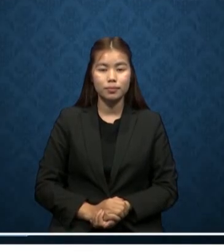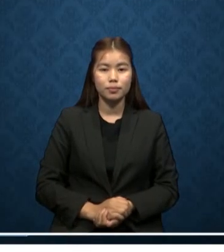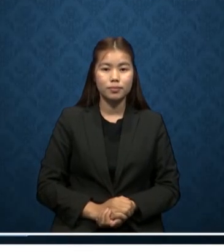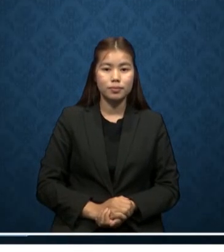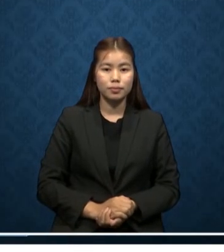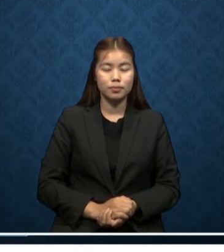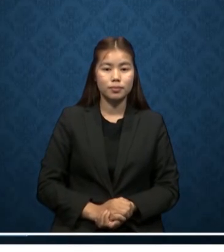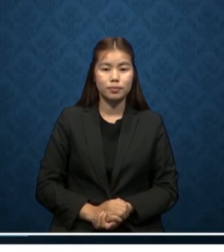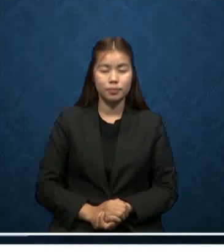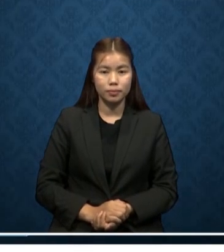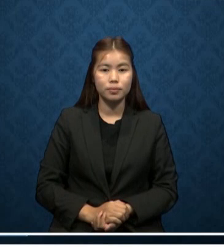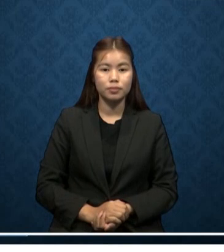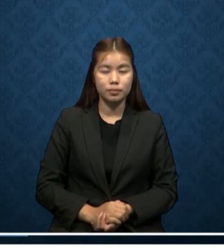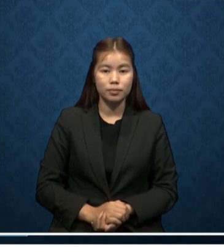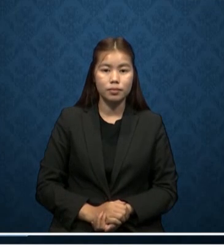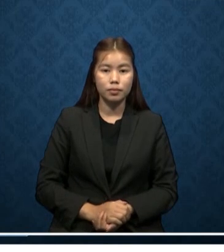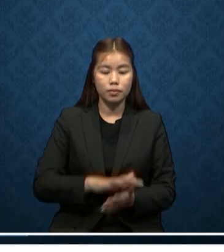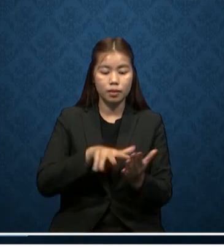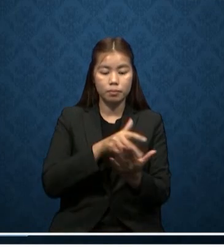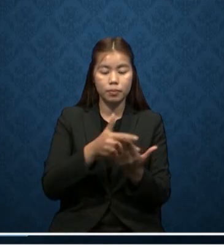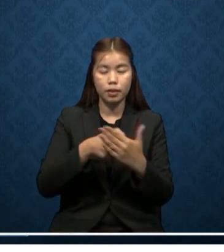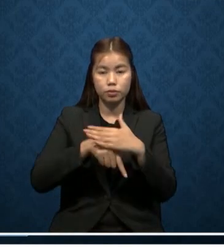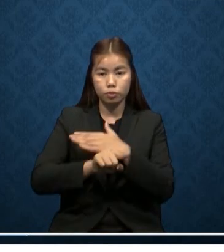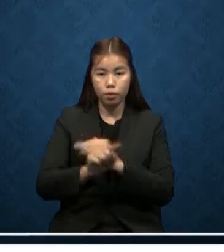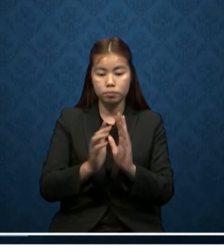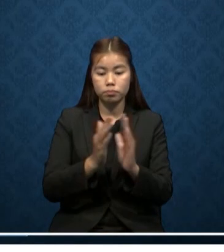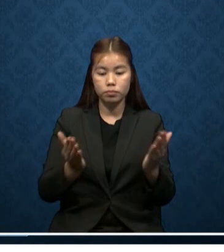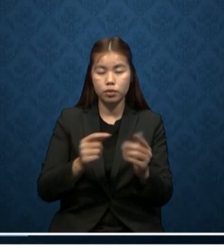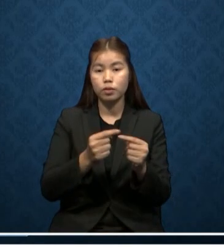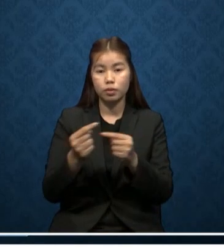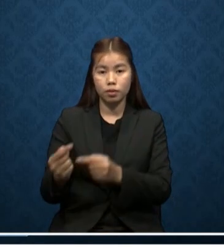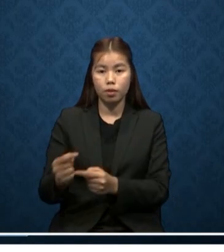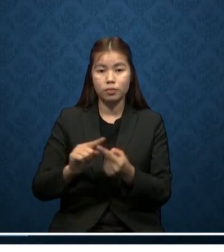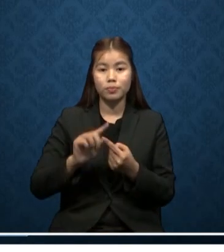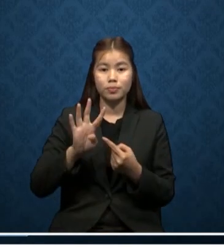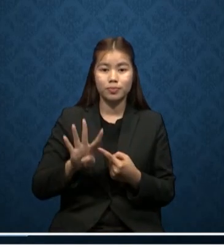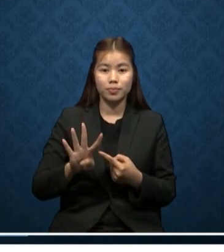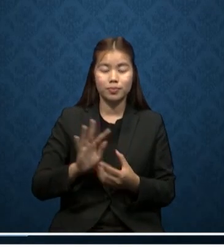ต่อไปครับแผนย่อยต่อไปแผนย่อยที่